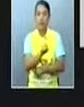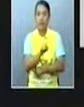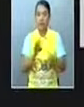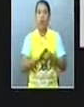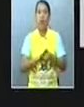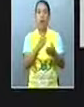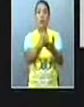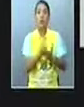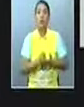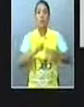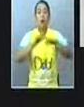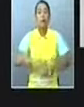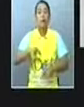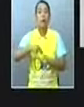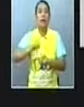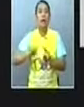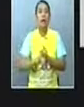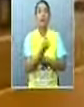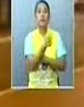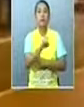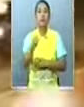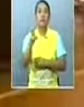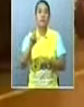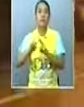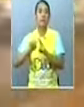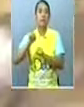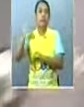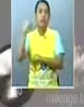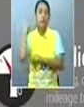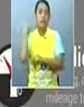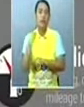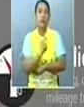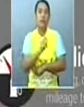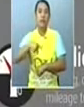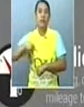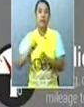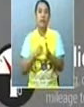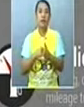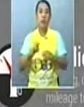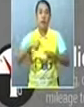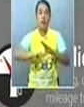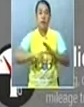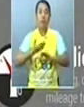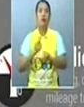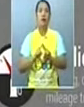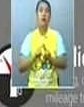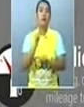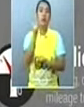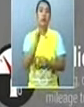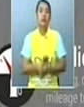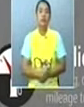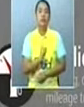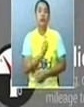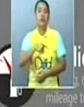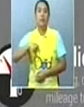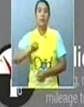ขี่ได้ 13-22% เลยทีเดียวค่ะนอกจากนี้เก้ยังมีแอปง่ายๆที่สามารถดาวน์โหลดได้เลยตอนนี้ค่ะแอปพลิเคชัน